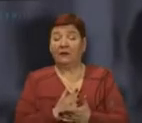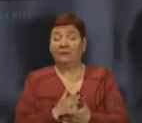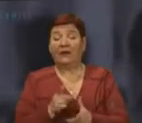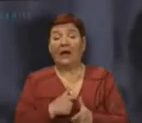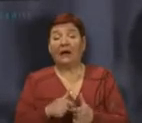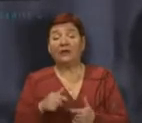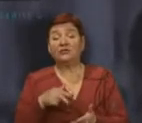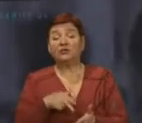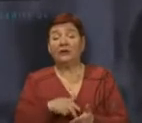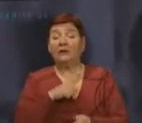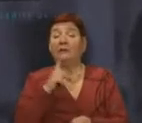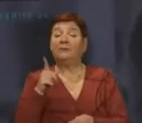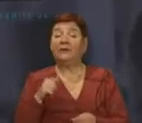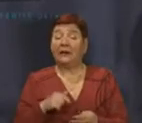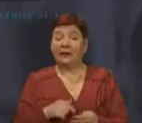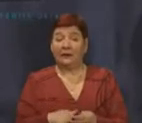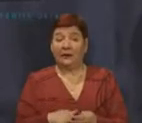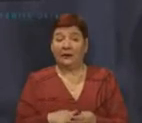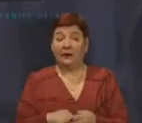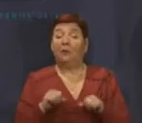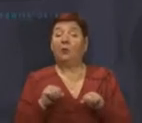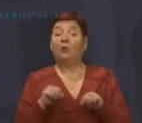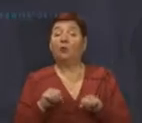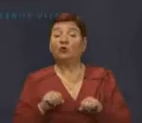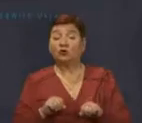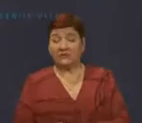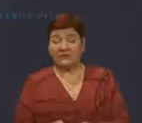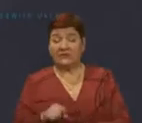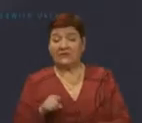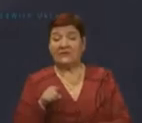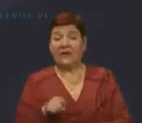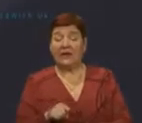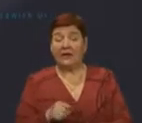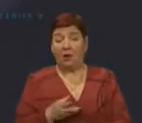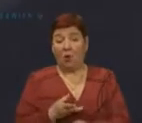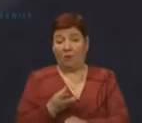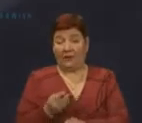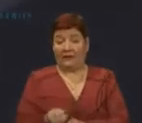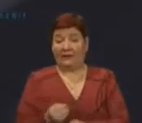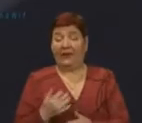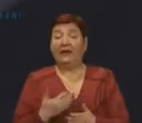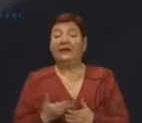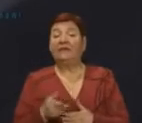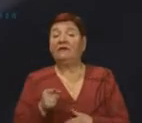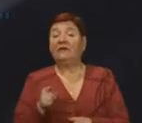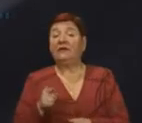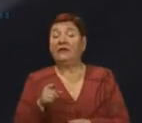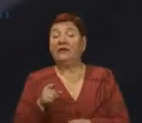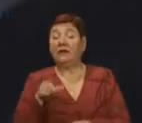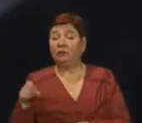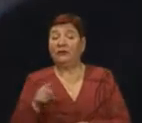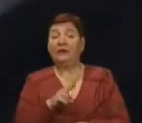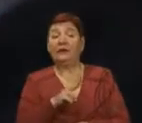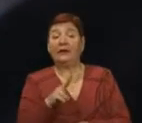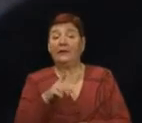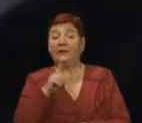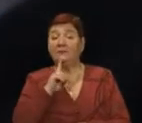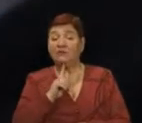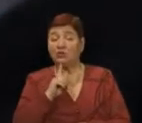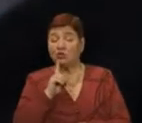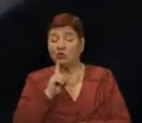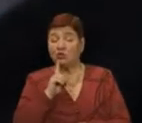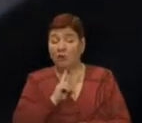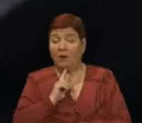але стоїть питання в спроможності цієї оплати. Навіть ті люди, які